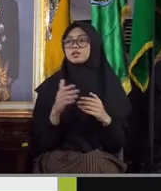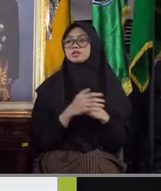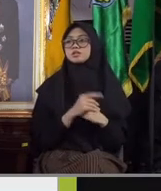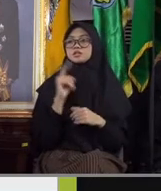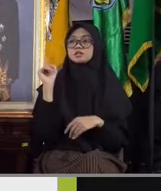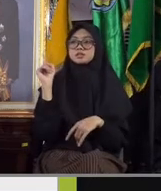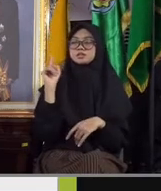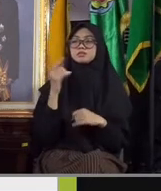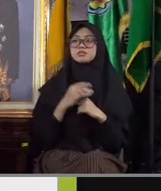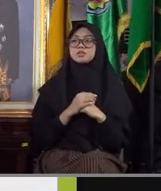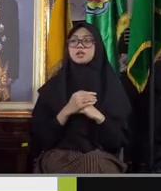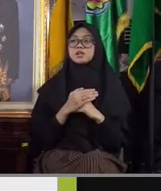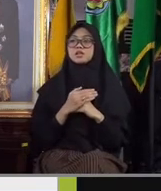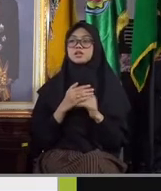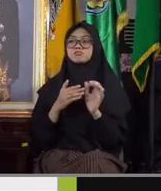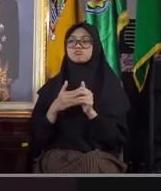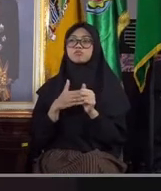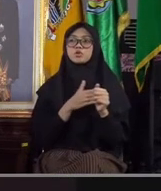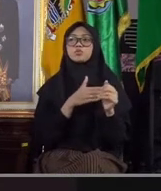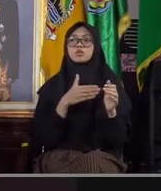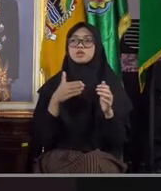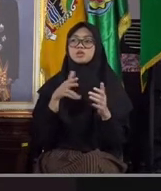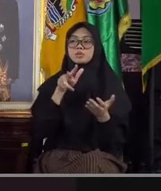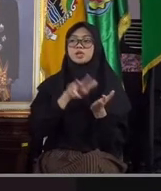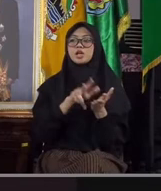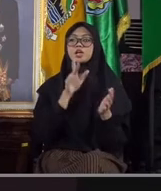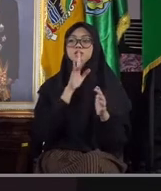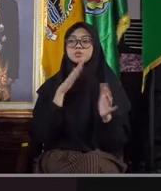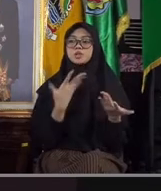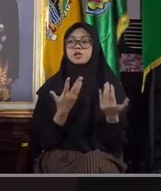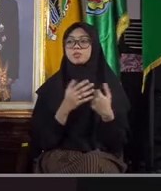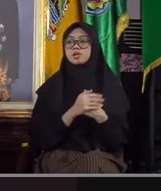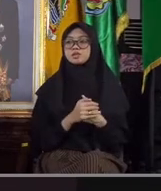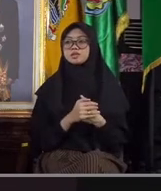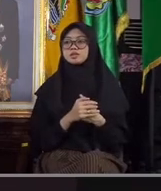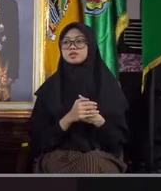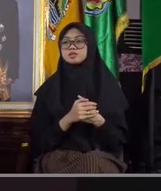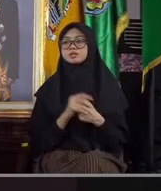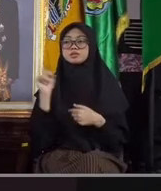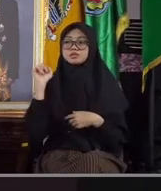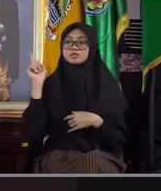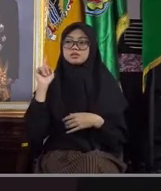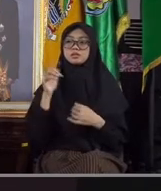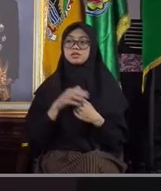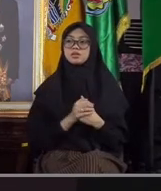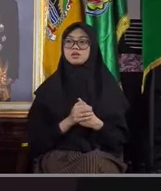Nah, ini visinya, arah kebijakannya, next. Nah, ini ada